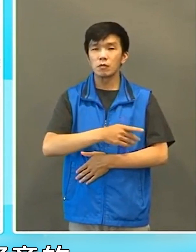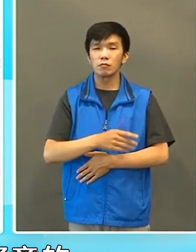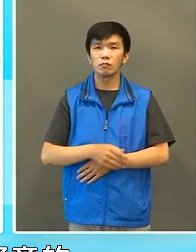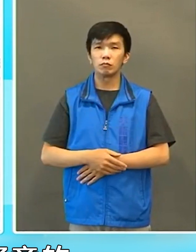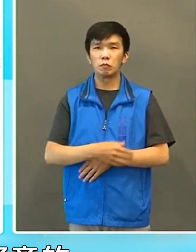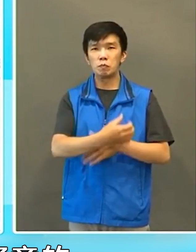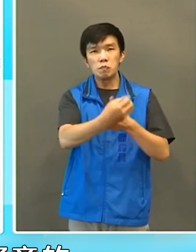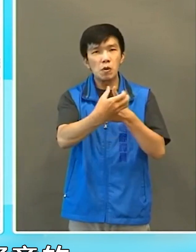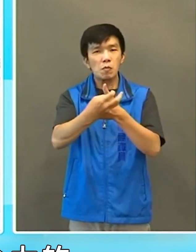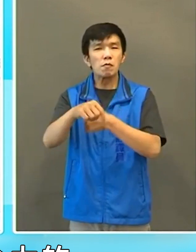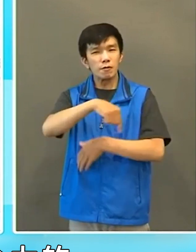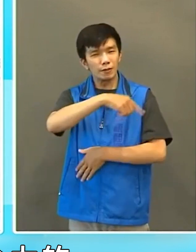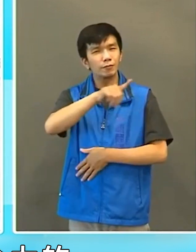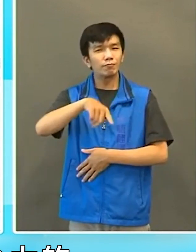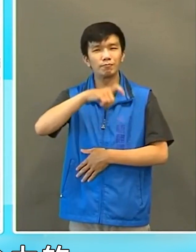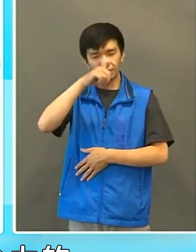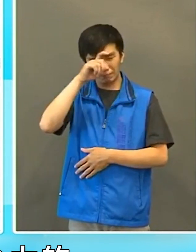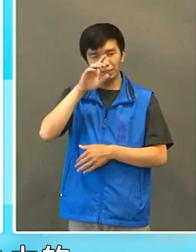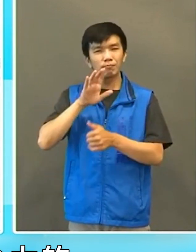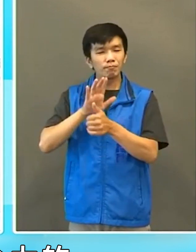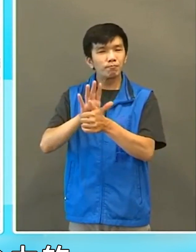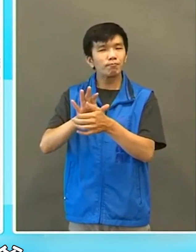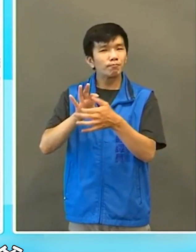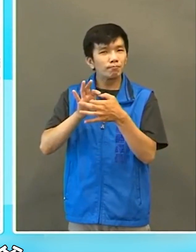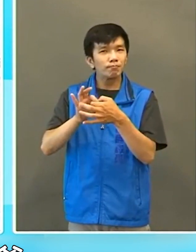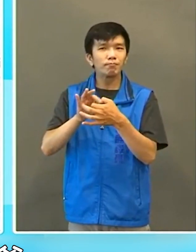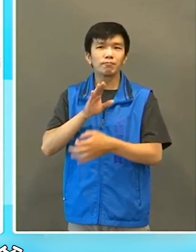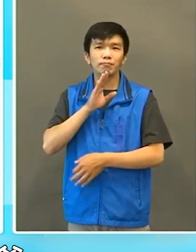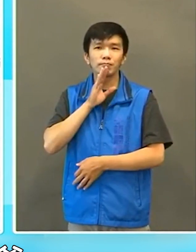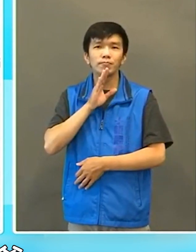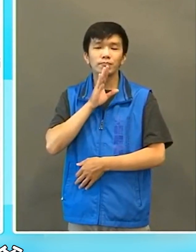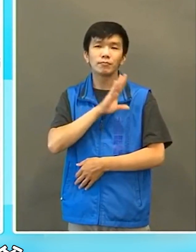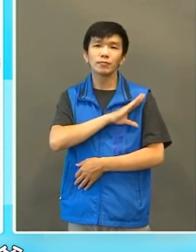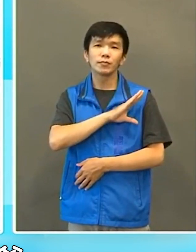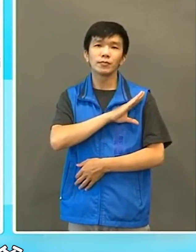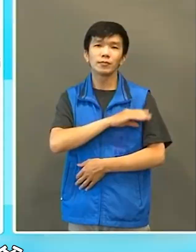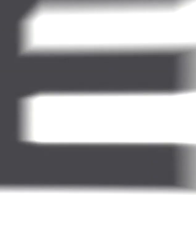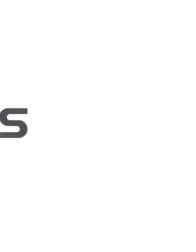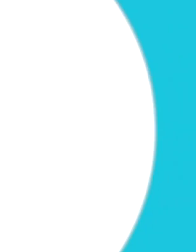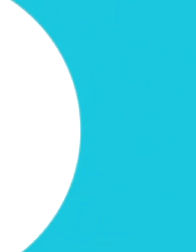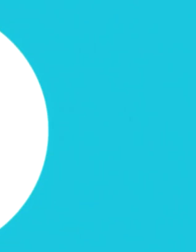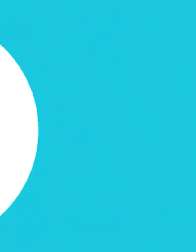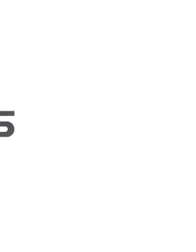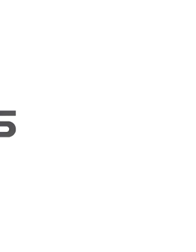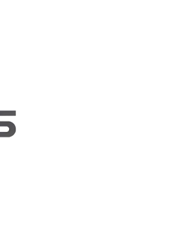相信大家都是好意的，我们大家都是全力的来关怀恩恩爸爸。